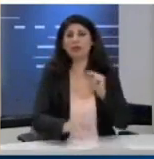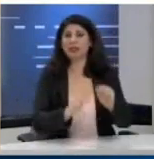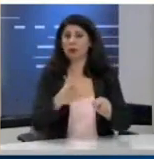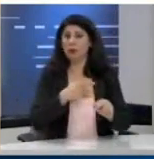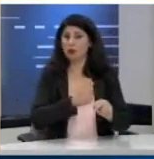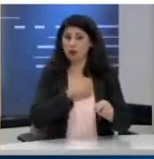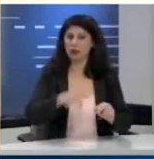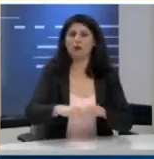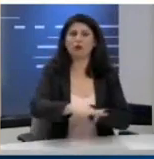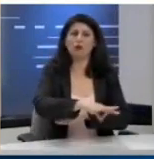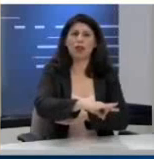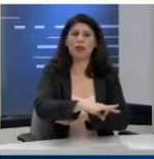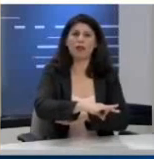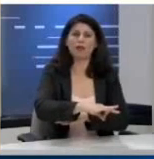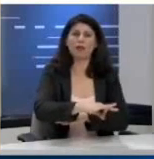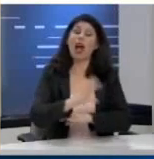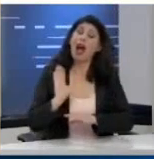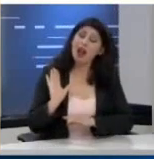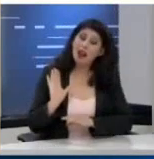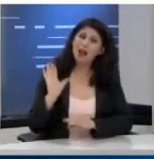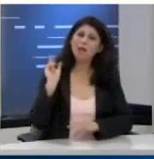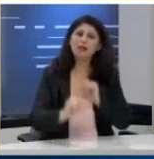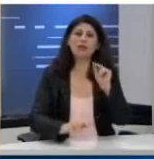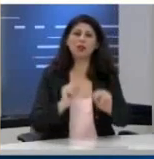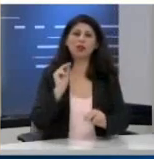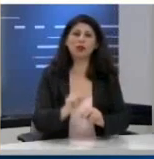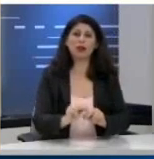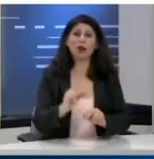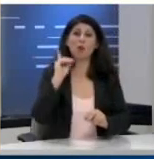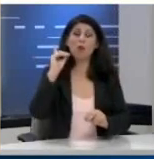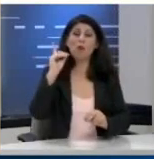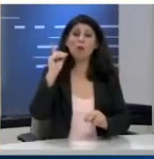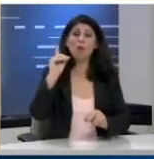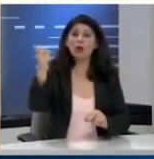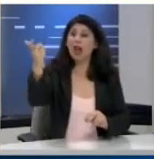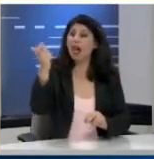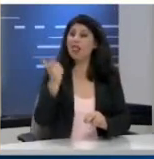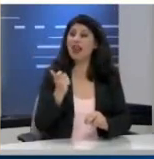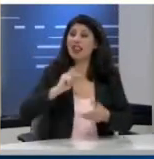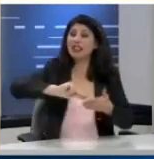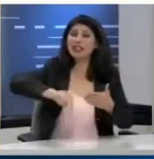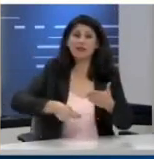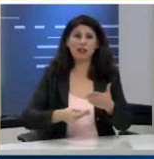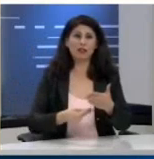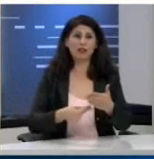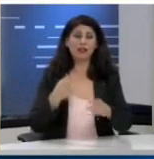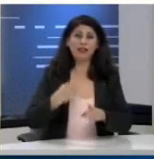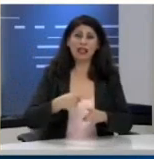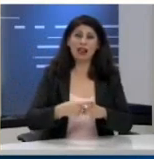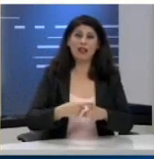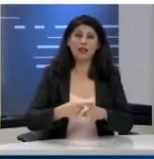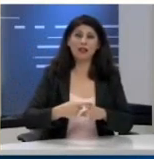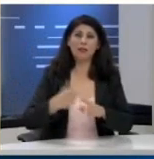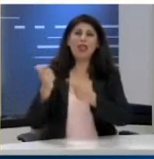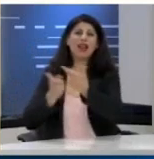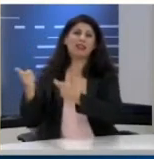εμπιστοσύνη σε ένα τέτοιο σχέδιο, αλλά ψηφίζονταν η πρώτη δανειακή σύμβαση της χώρας με τους